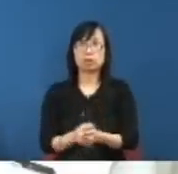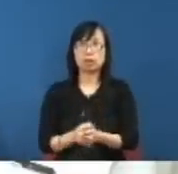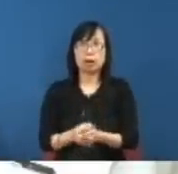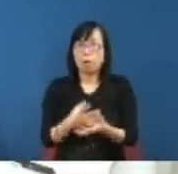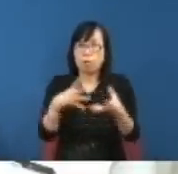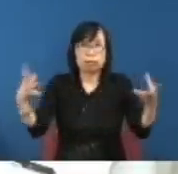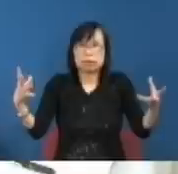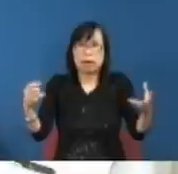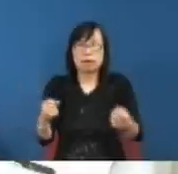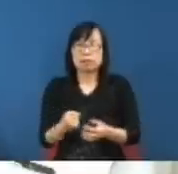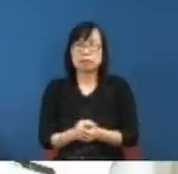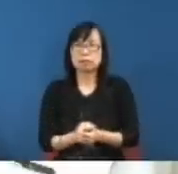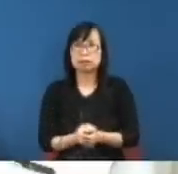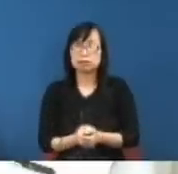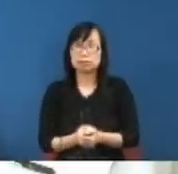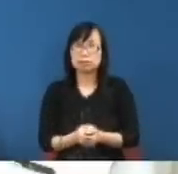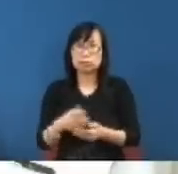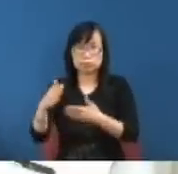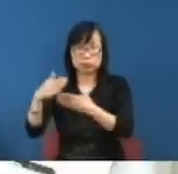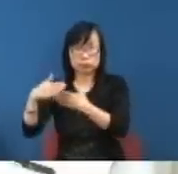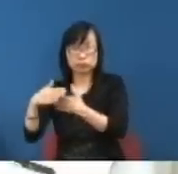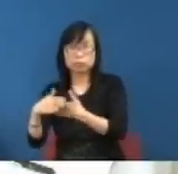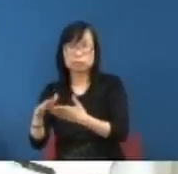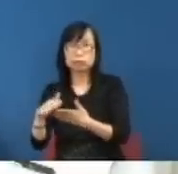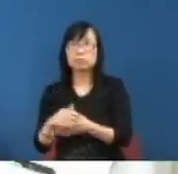大的打擊，因為第一，如果